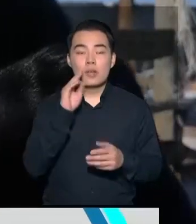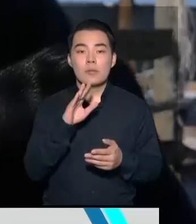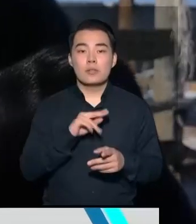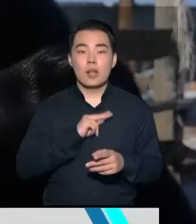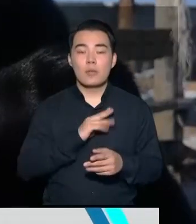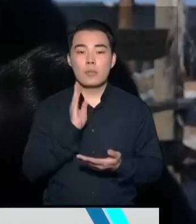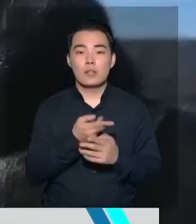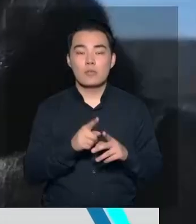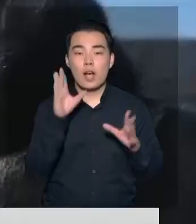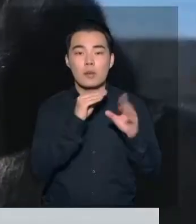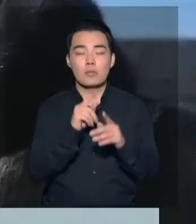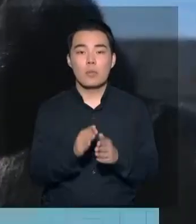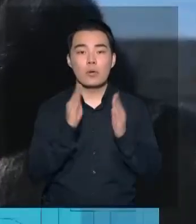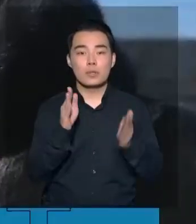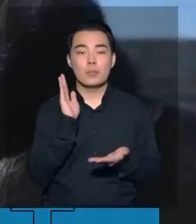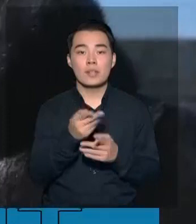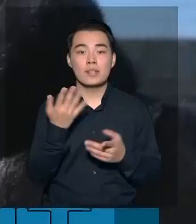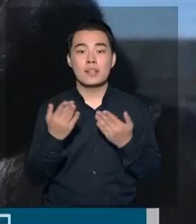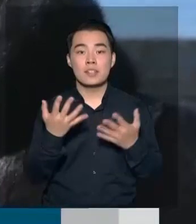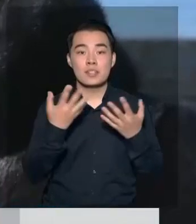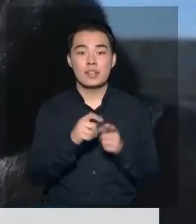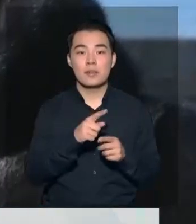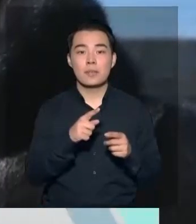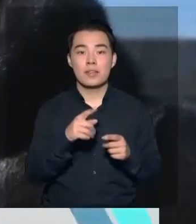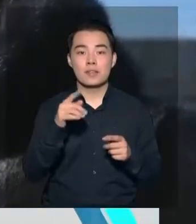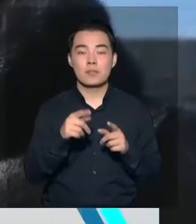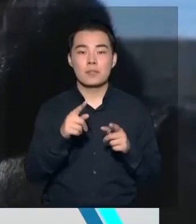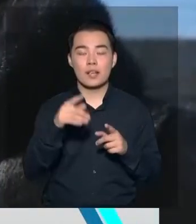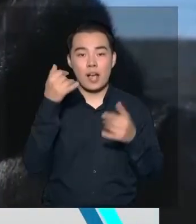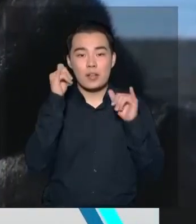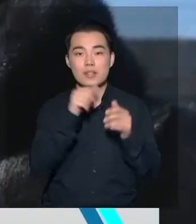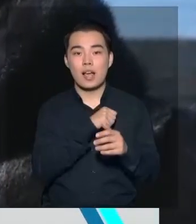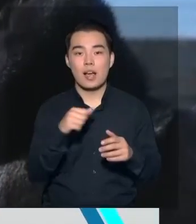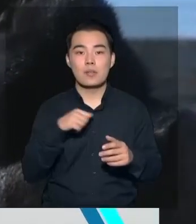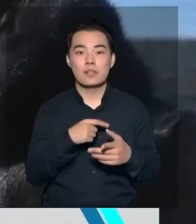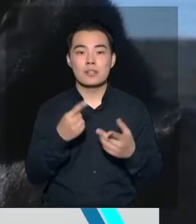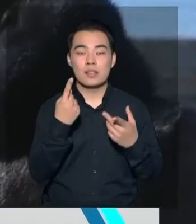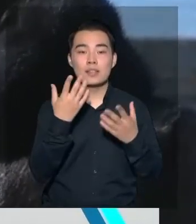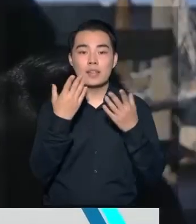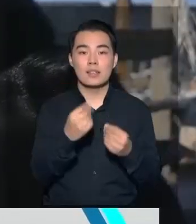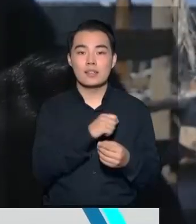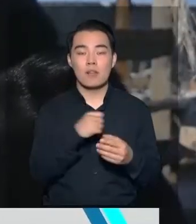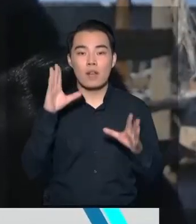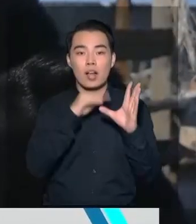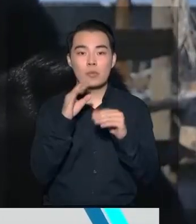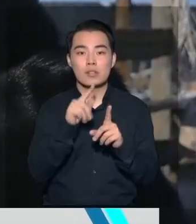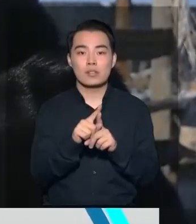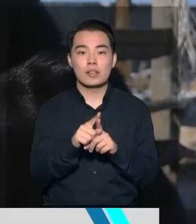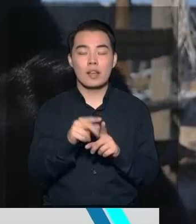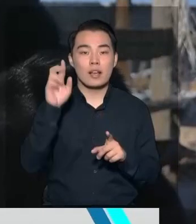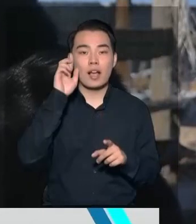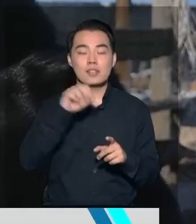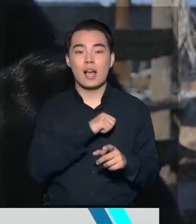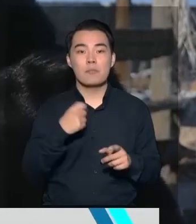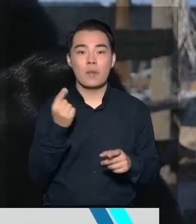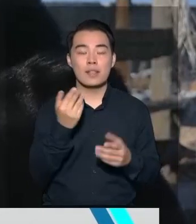бұл бір үлкен мүмкіндік. Есептеп келгенде біз жаңа сиырды несиені, ол деген күніне ең